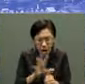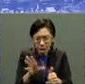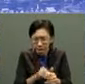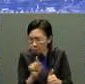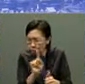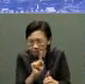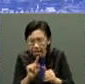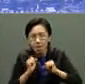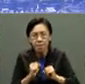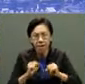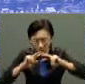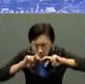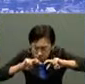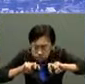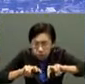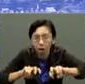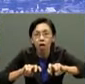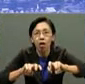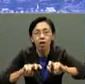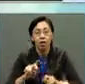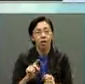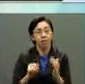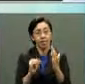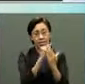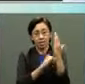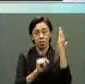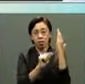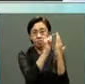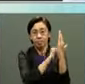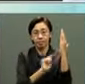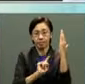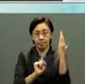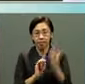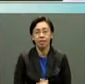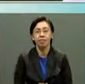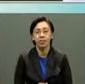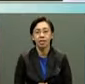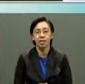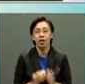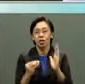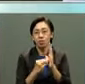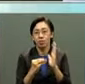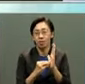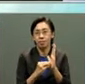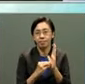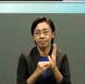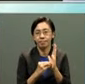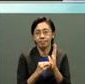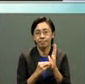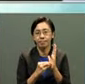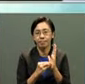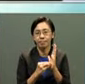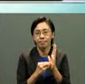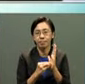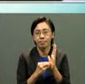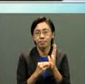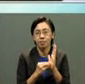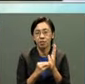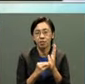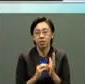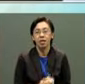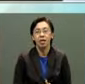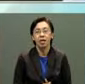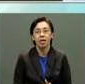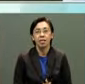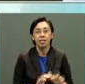น15รายนี้กระจายตัวไปอยู่ในจังหวัดใดบ้างนะครับกรุงเทพมหานครนะครับตัวเลขเท่ากับ3